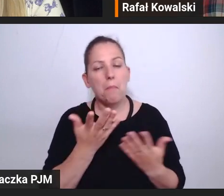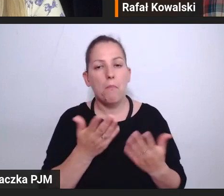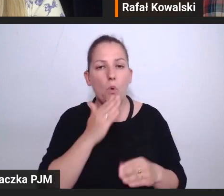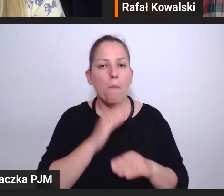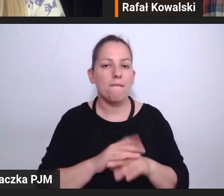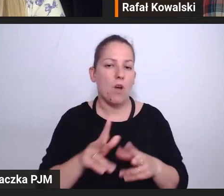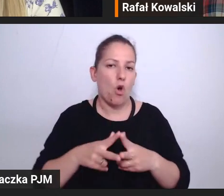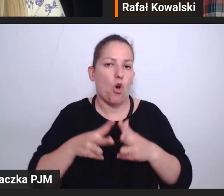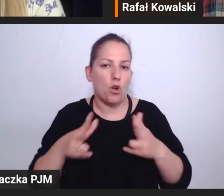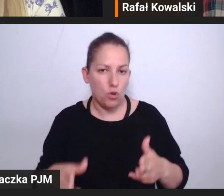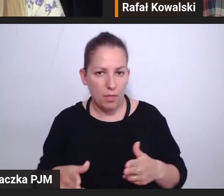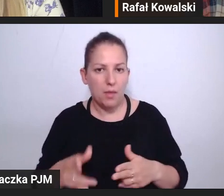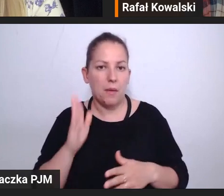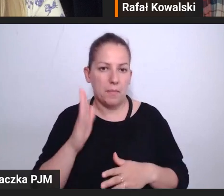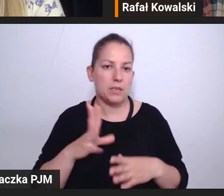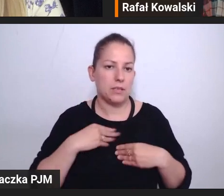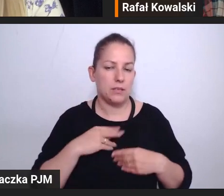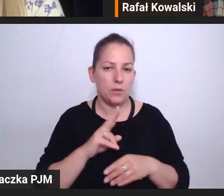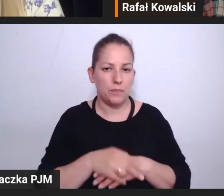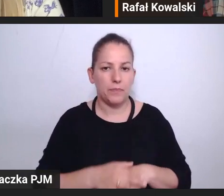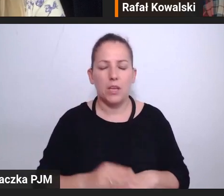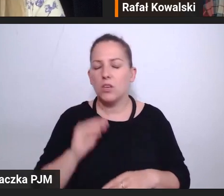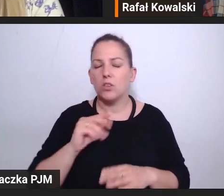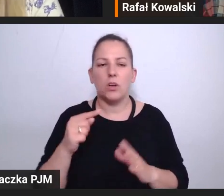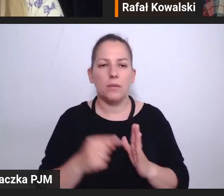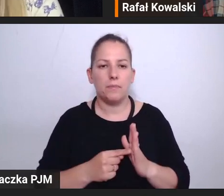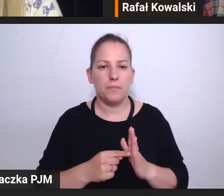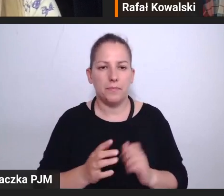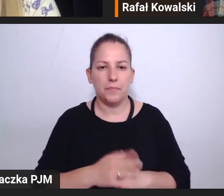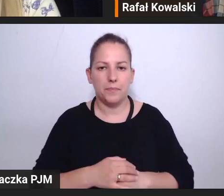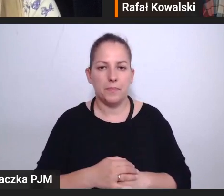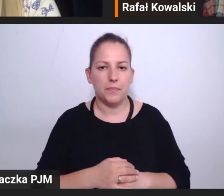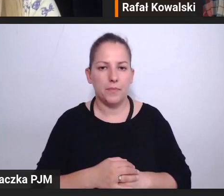na czas określony będzie zatrudniany. Dobrze, jeszcze ostatnią znaczy, rzecz. To...